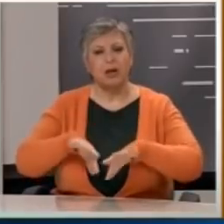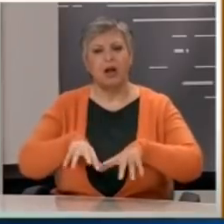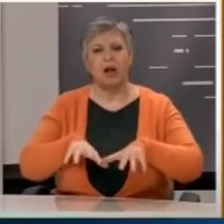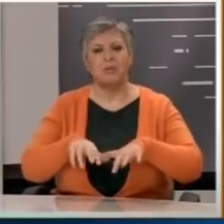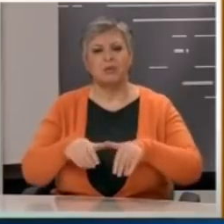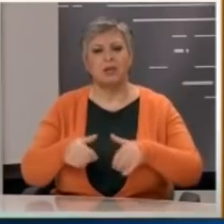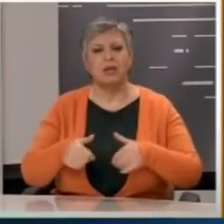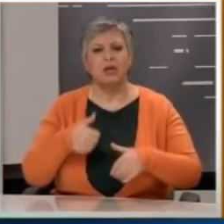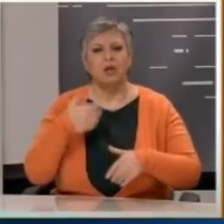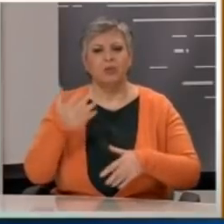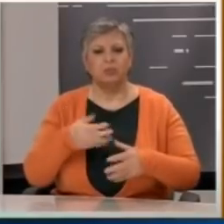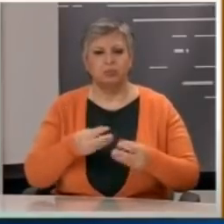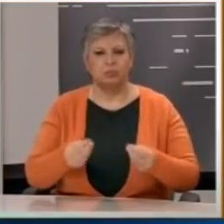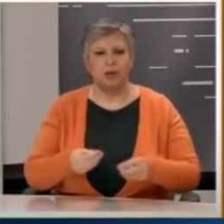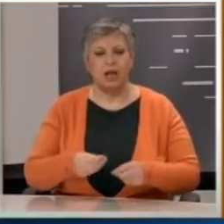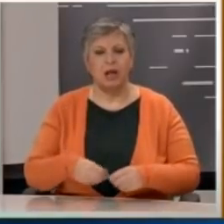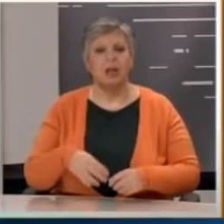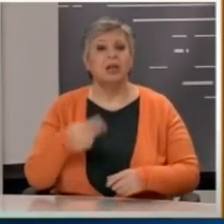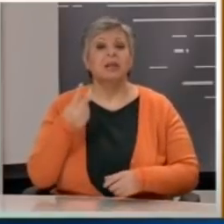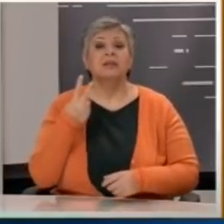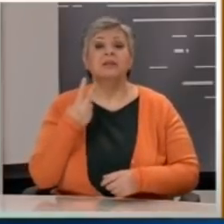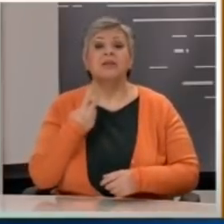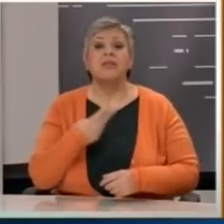Ναι, και τα 200 του Βαρουφάκη.